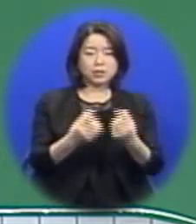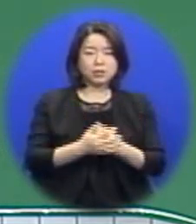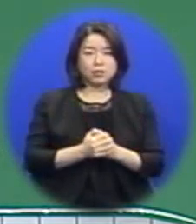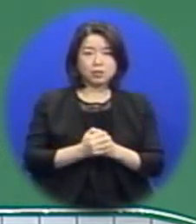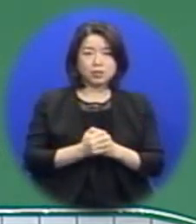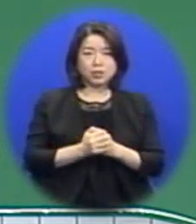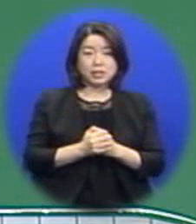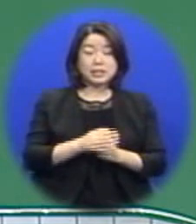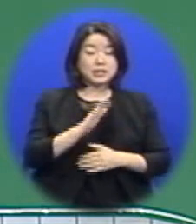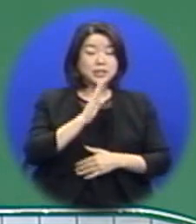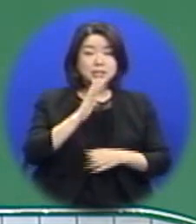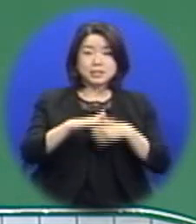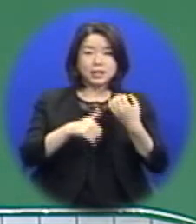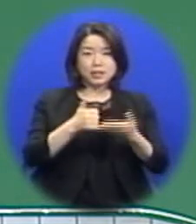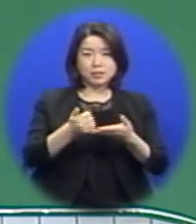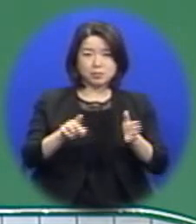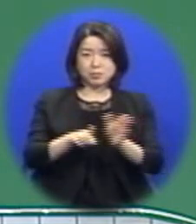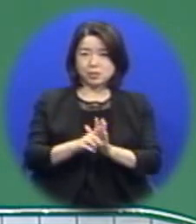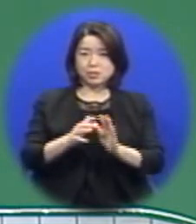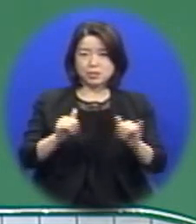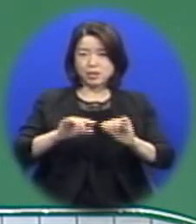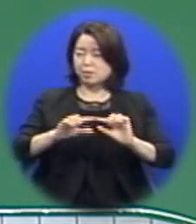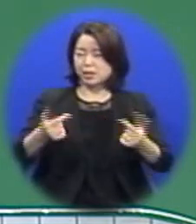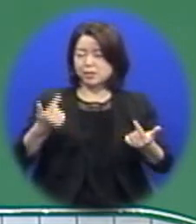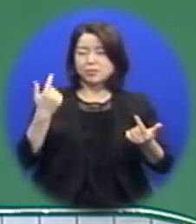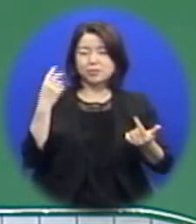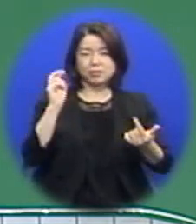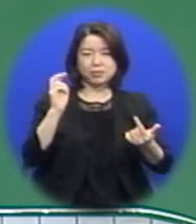진짜 하나님을 믿는 사람이 아닙니다.